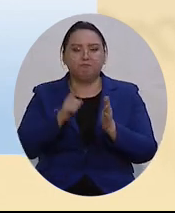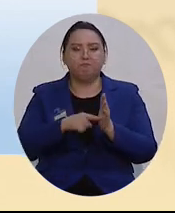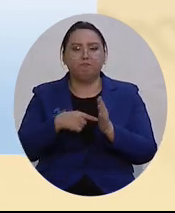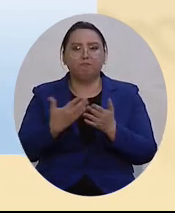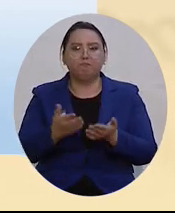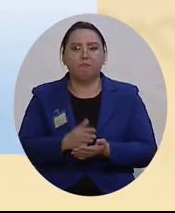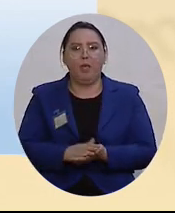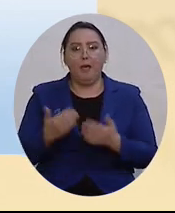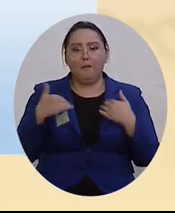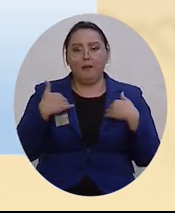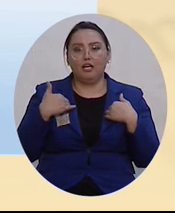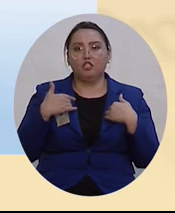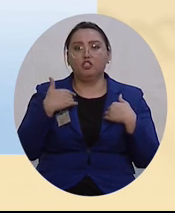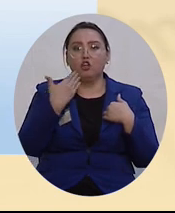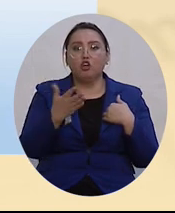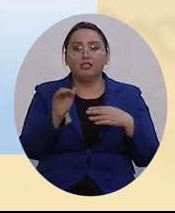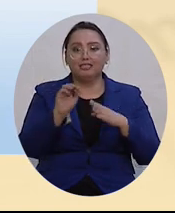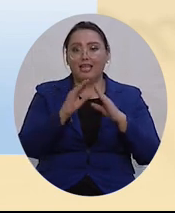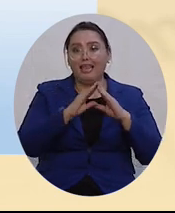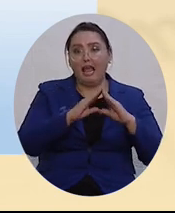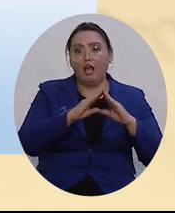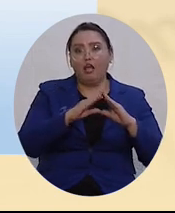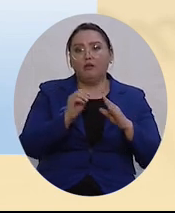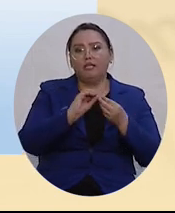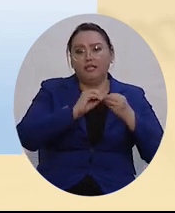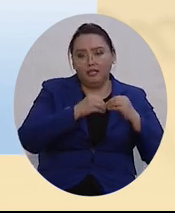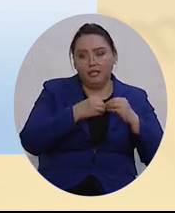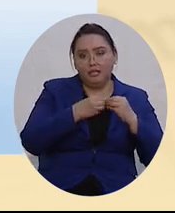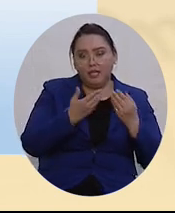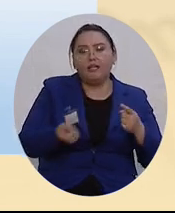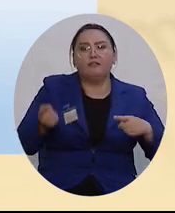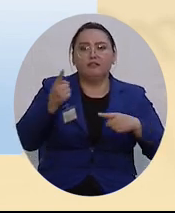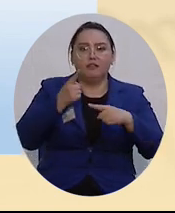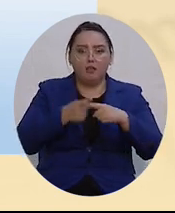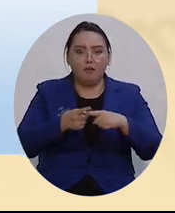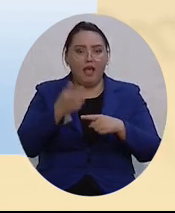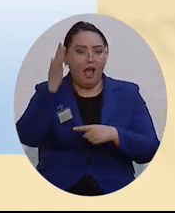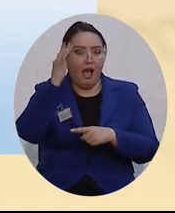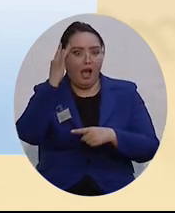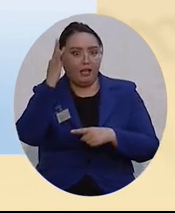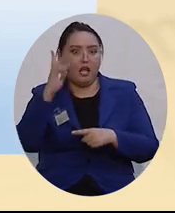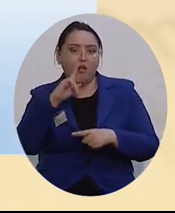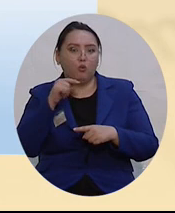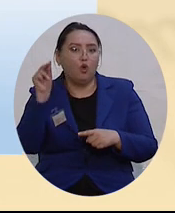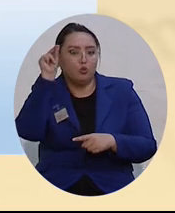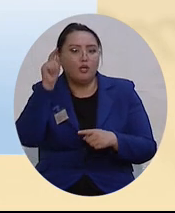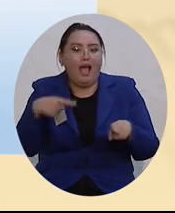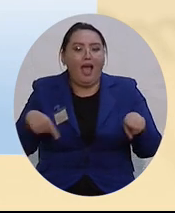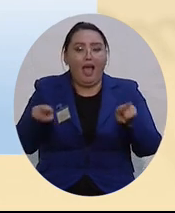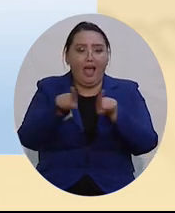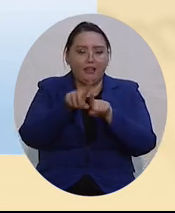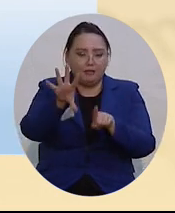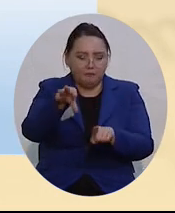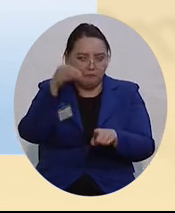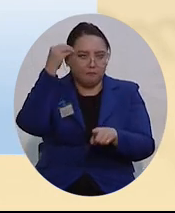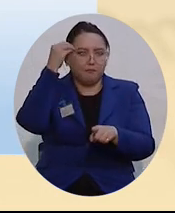одоо багшийн өгсөн даалгавар хийгээд явхаас гадна тухайн ихэд гарч байгаа үгүүдийг бусад гадаад хэл сурч байгаагийн адилаар нүдэн тогтоох үйл чухал